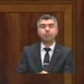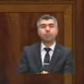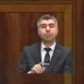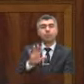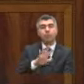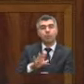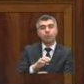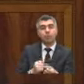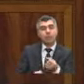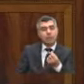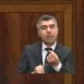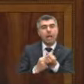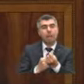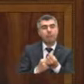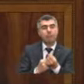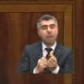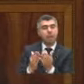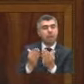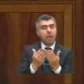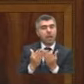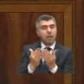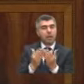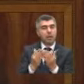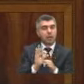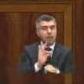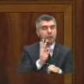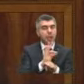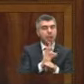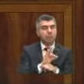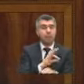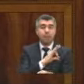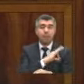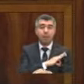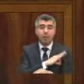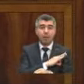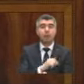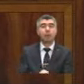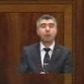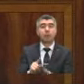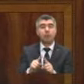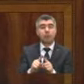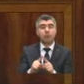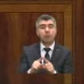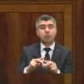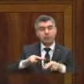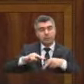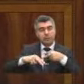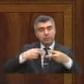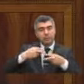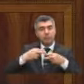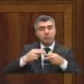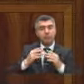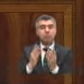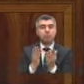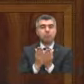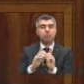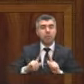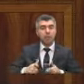الدعم الاجتماعي، حيث استفاد من الإطعام المدرسي خلال الموسم الدراسي